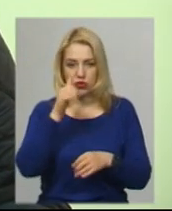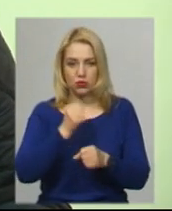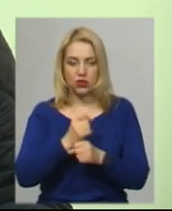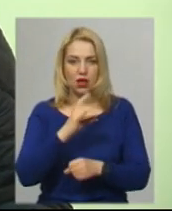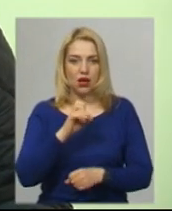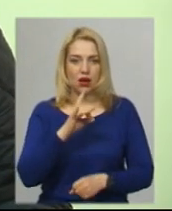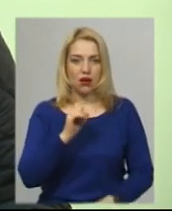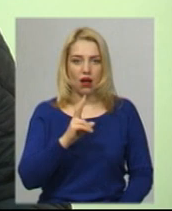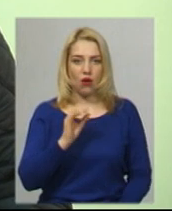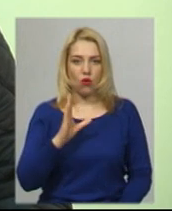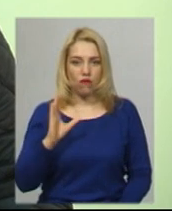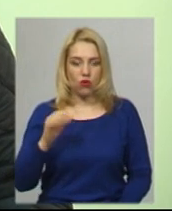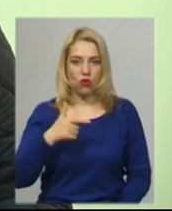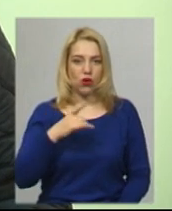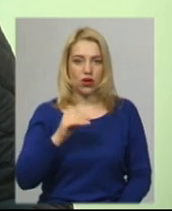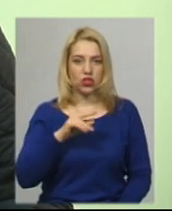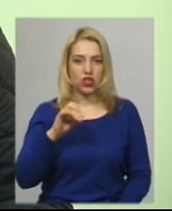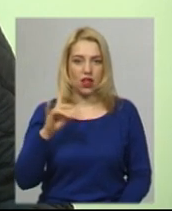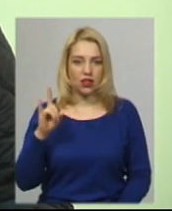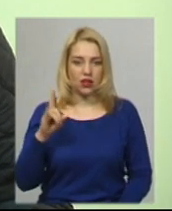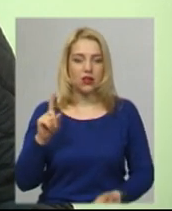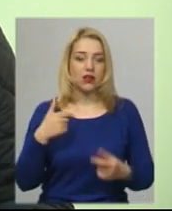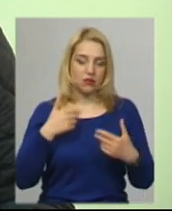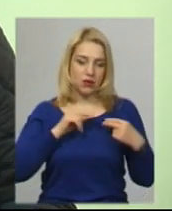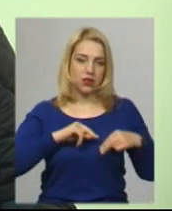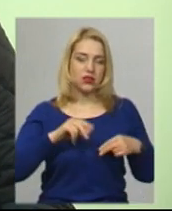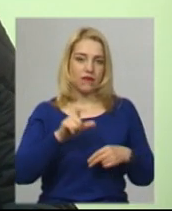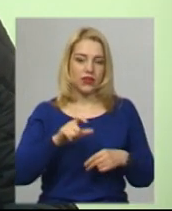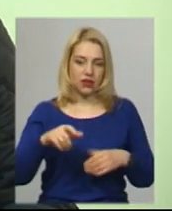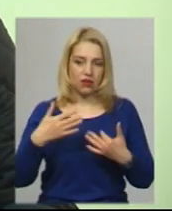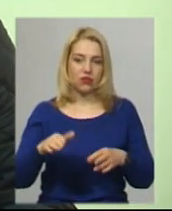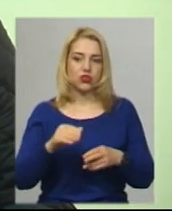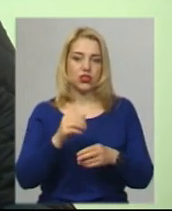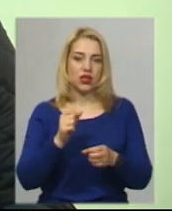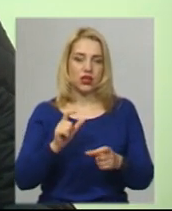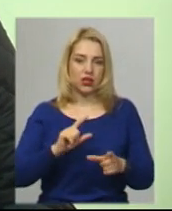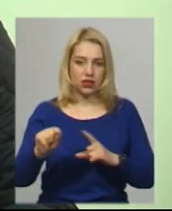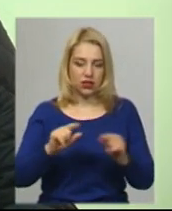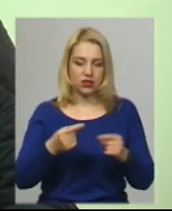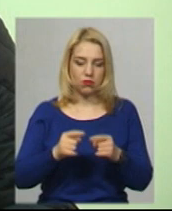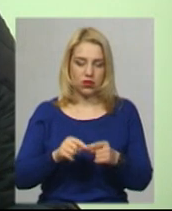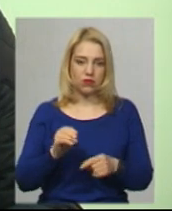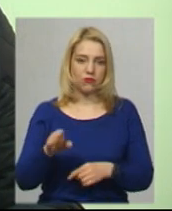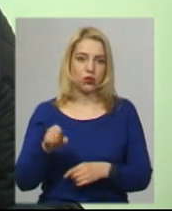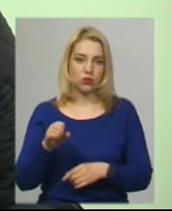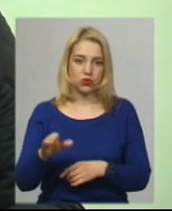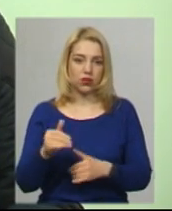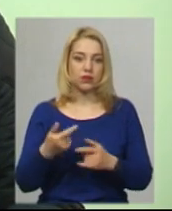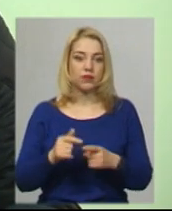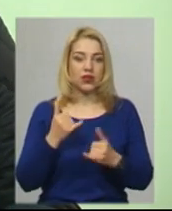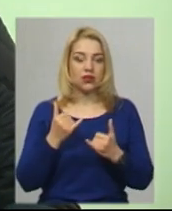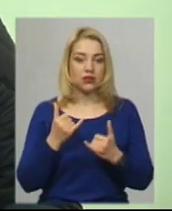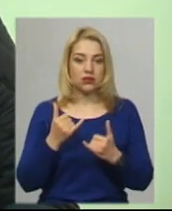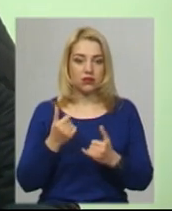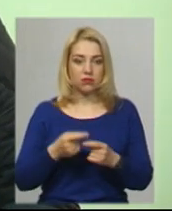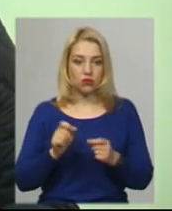Раково і Герчани. Так як наші працівники вже їздять по цих відпустках, ми видаємо працівникам дані відпустки сьогодні, і я думаю, що цим ми